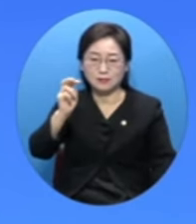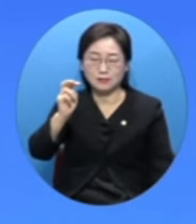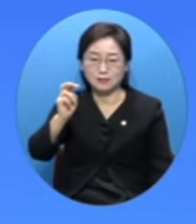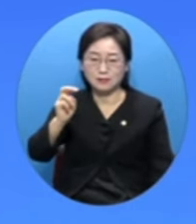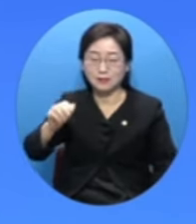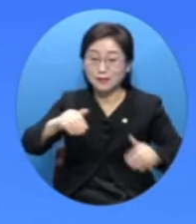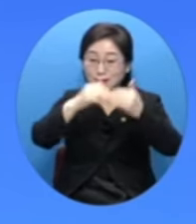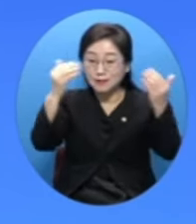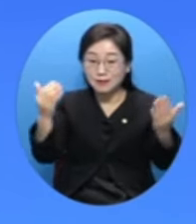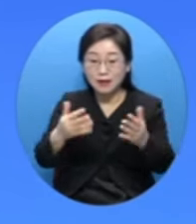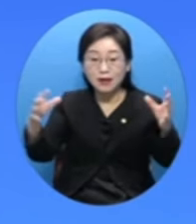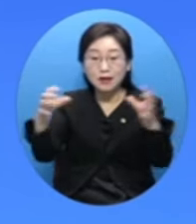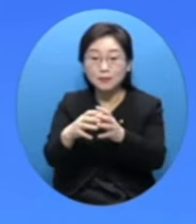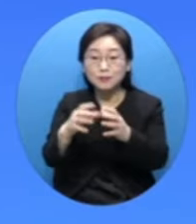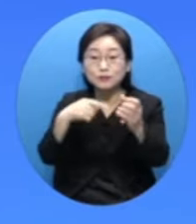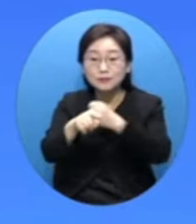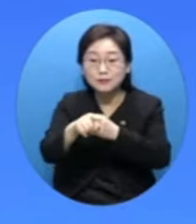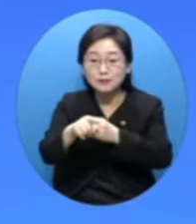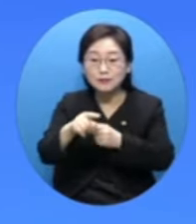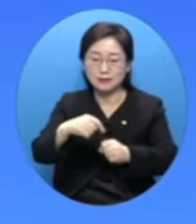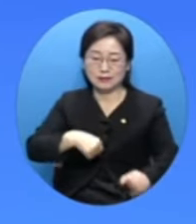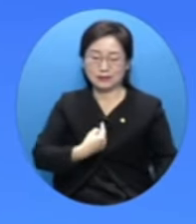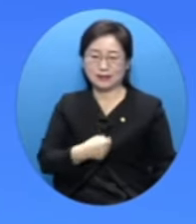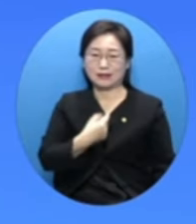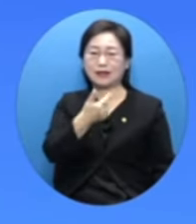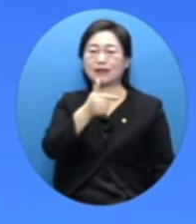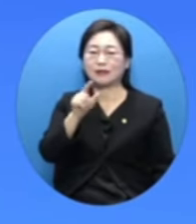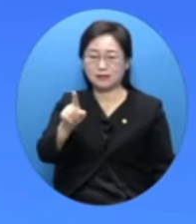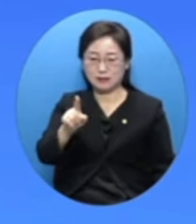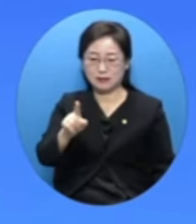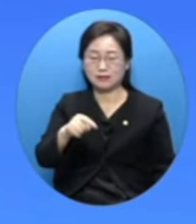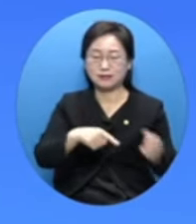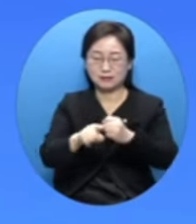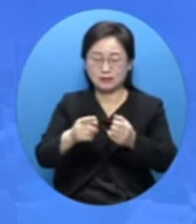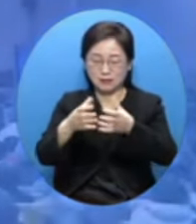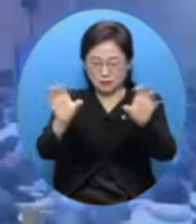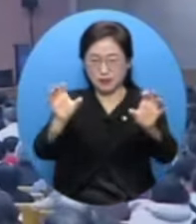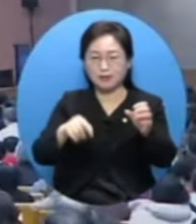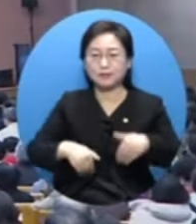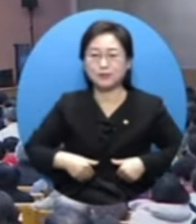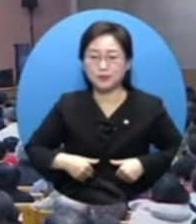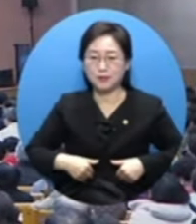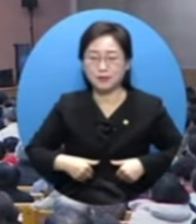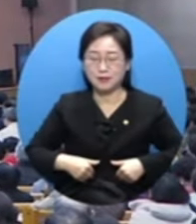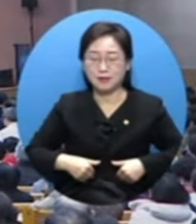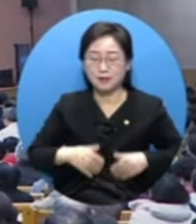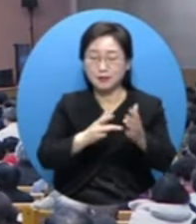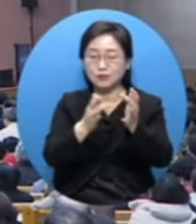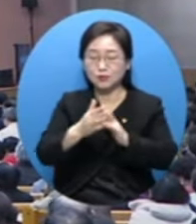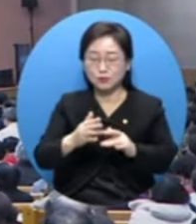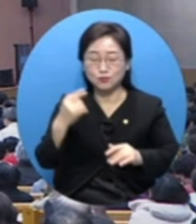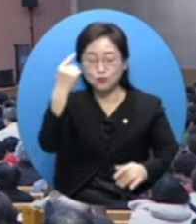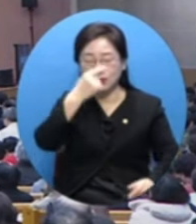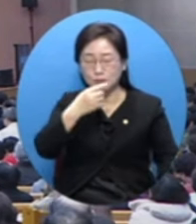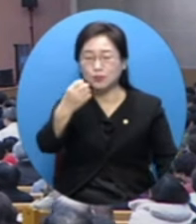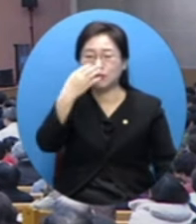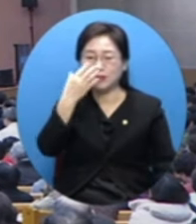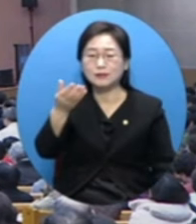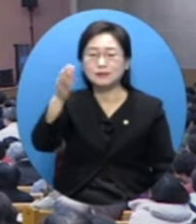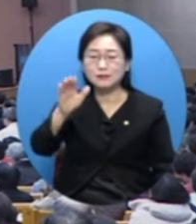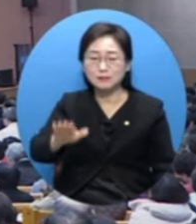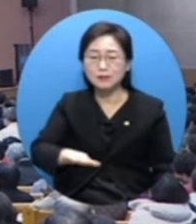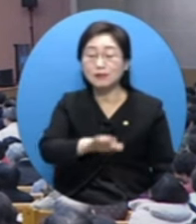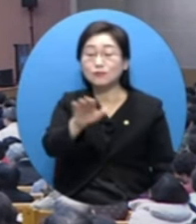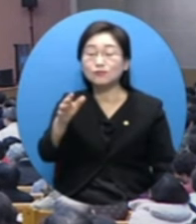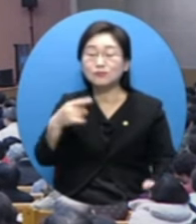이것도 한마디로 말하면 내 자신입니다. 이게 깨져야 됩니다. 예수께서 이 못난 우리를 위해서